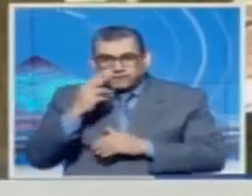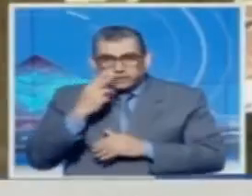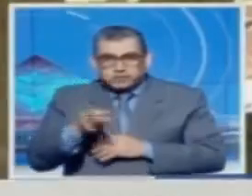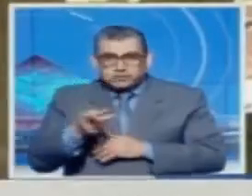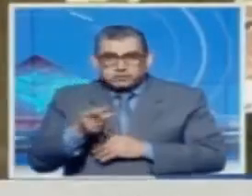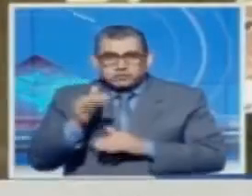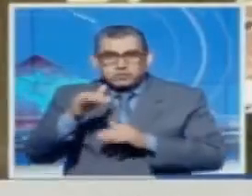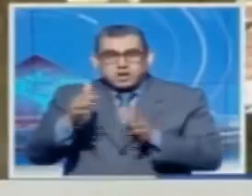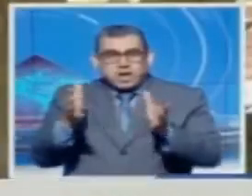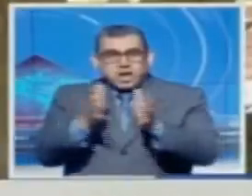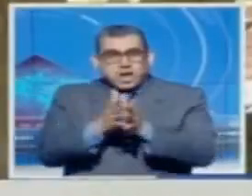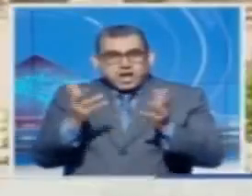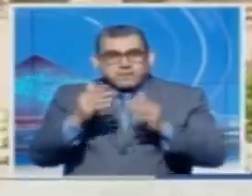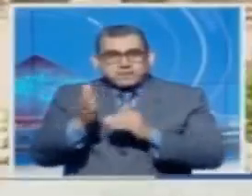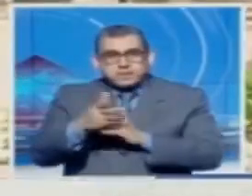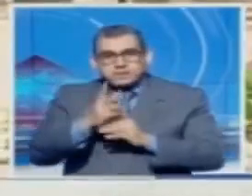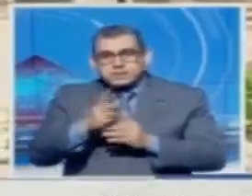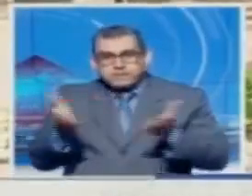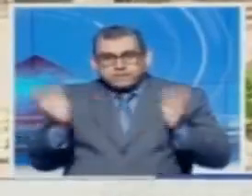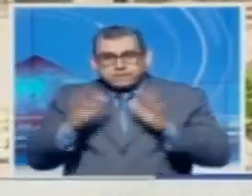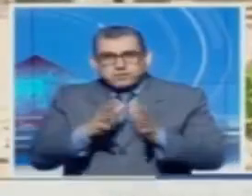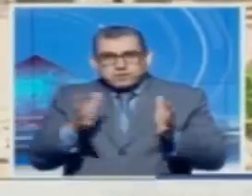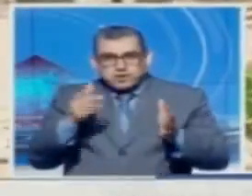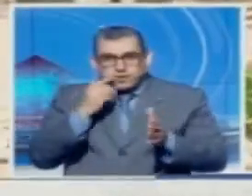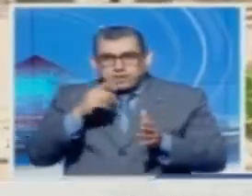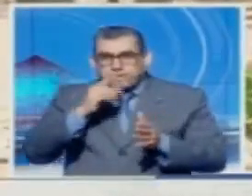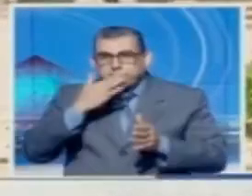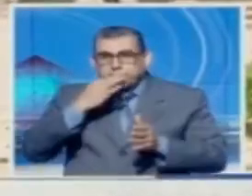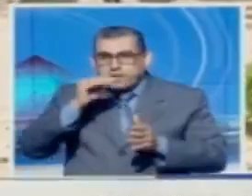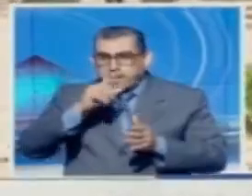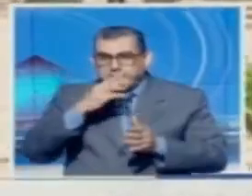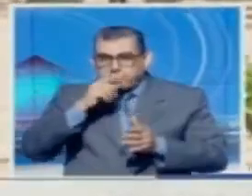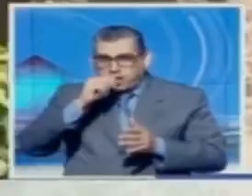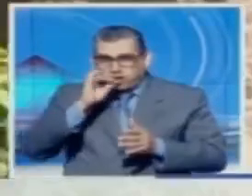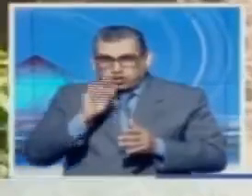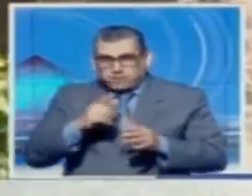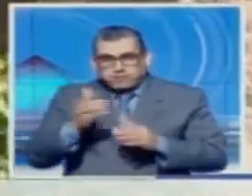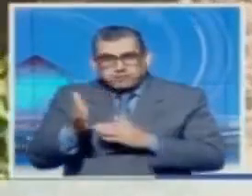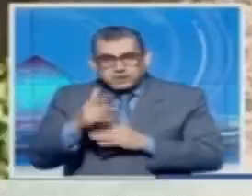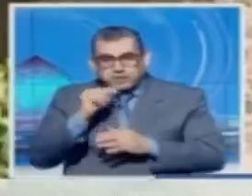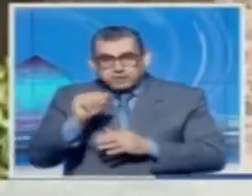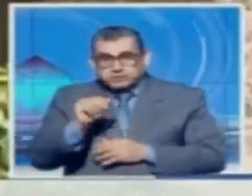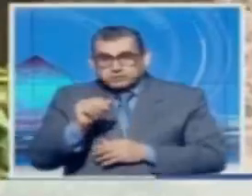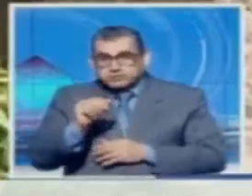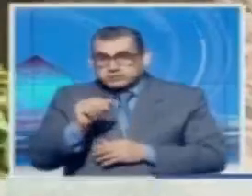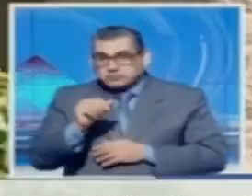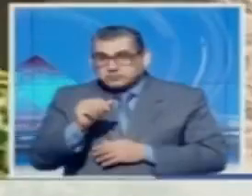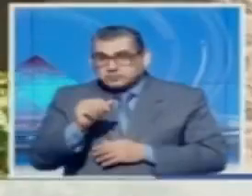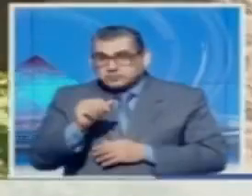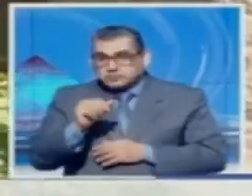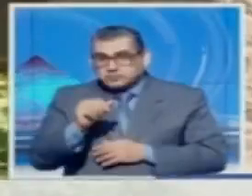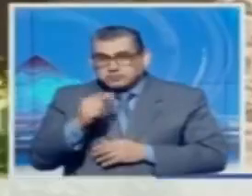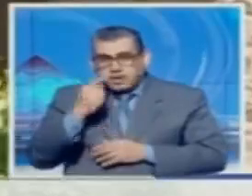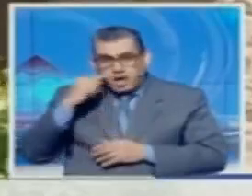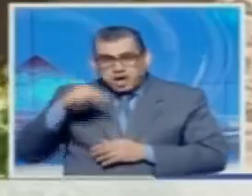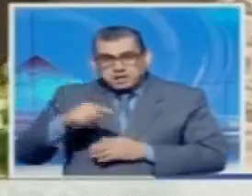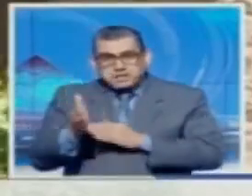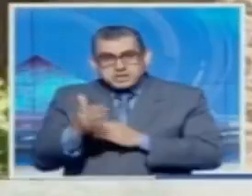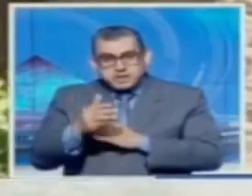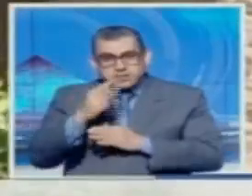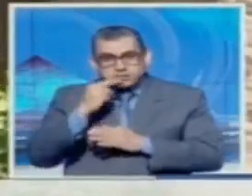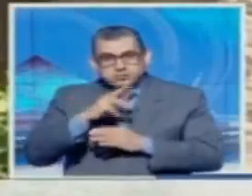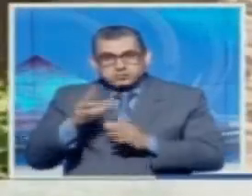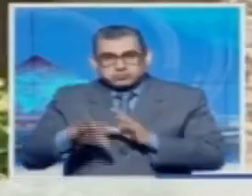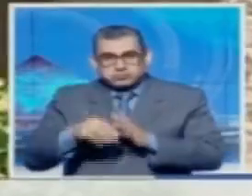بتضم عدد كبير من الأسماك المياه العذبة، كلها طبعا أسماك مياه، أسماك زينة مش أسماك للأكل أو إنتاجية